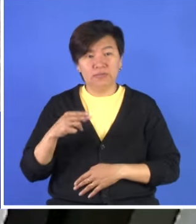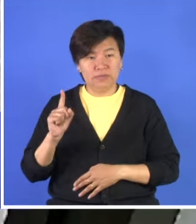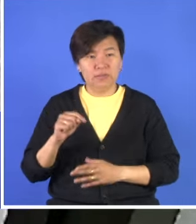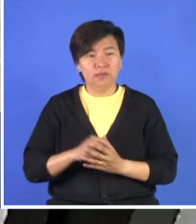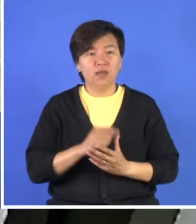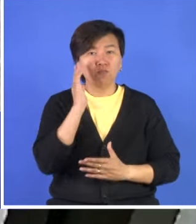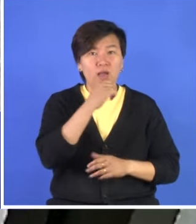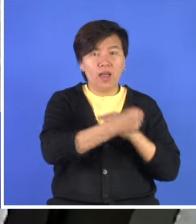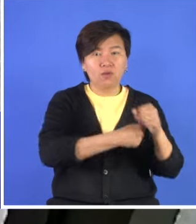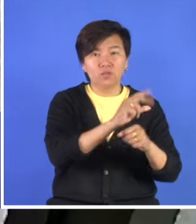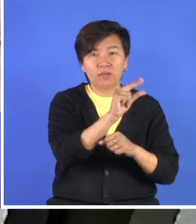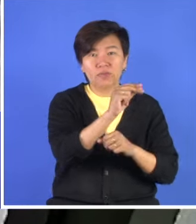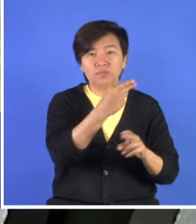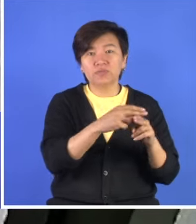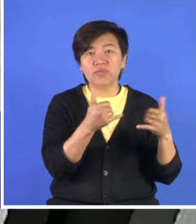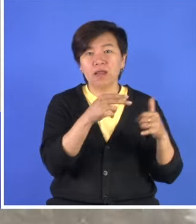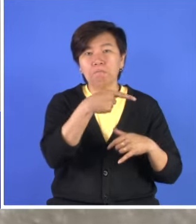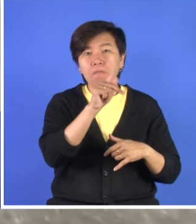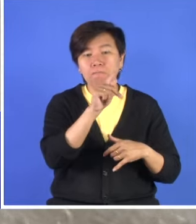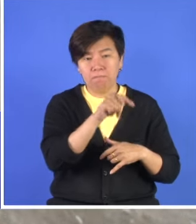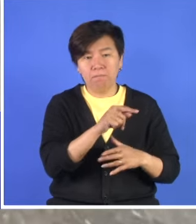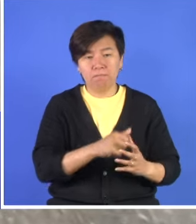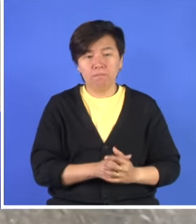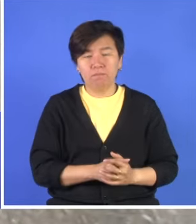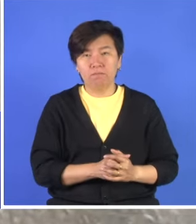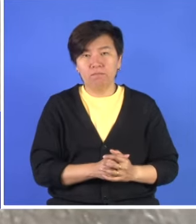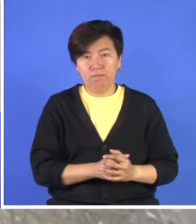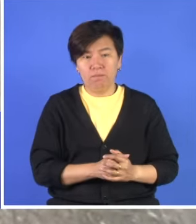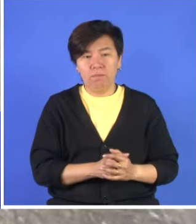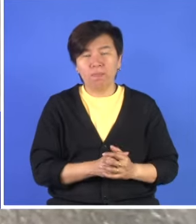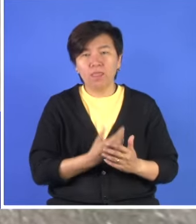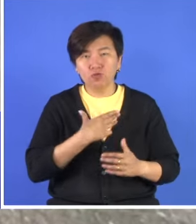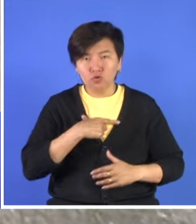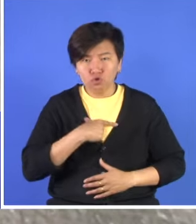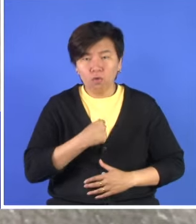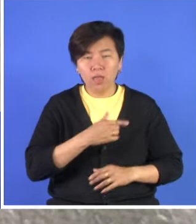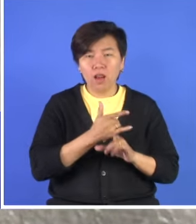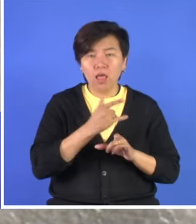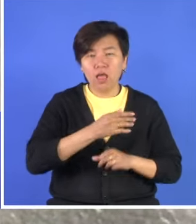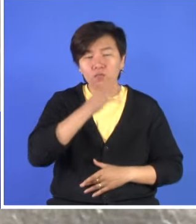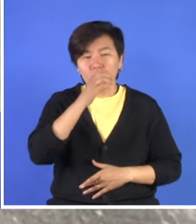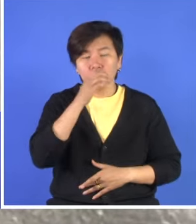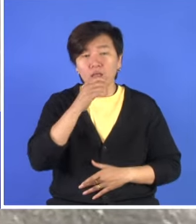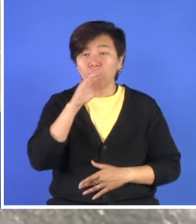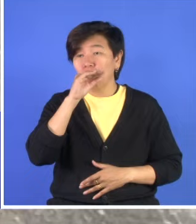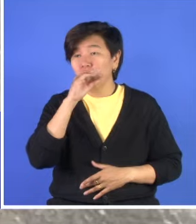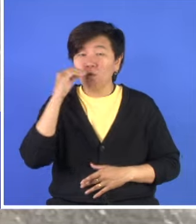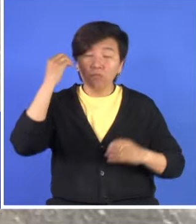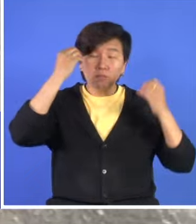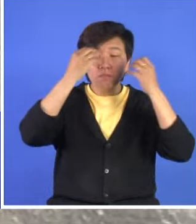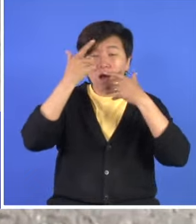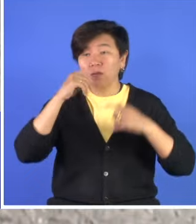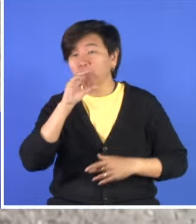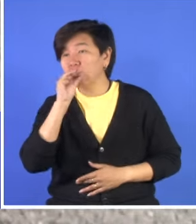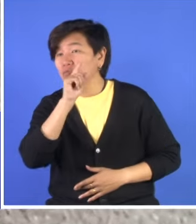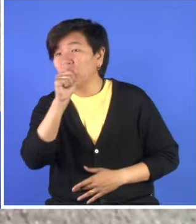อายุ30ปีพฤติกรรมของนายป๊อปเนี่ยชอบดื่มคือชอบกินเหล้าพอเมาก็ชอบพูดจาหาเรื่องคนอื่นไปทั่วจนชาวบ้านใน